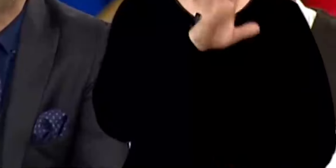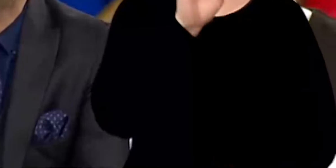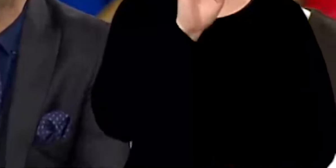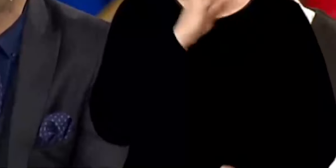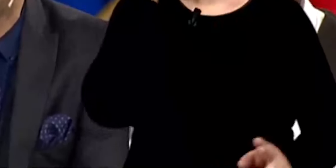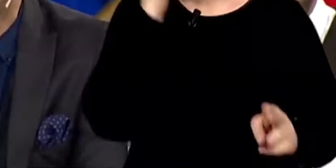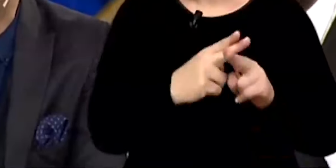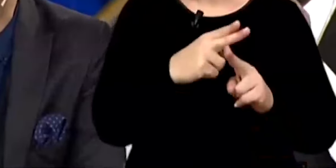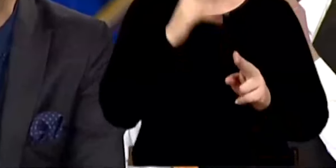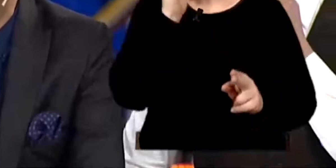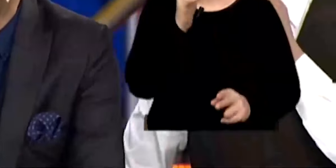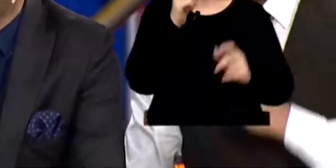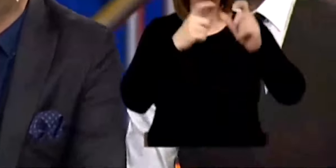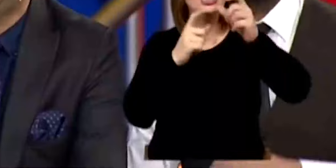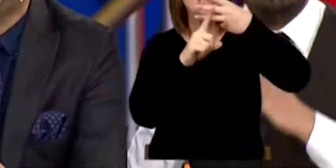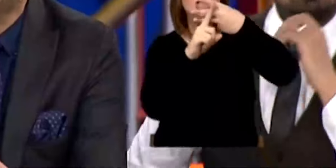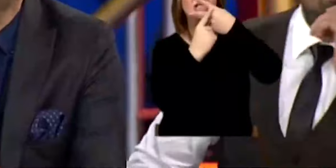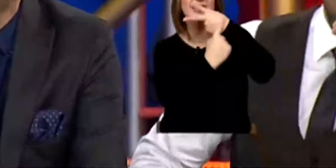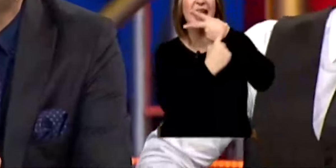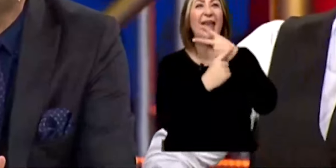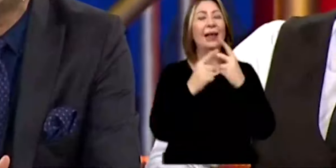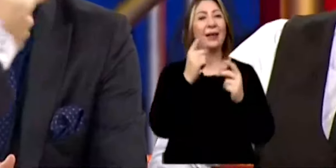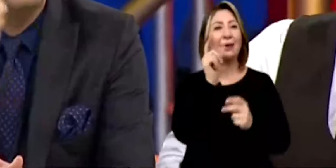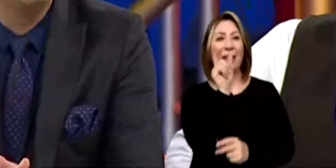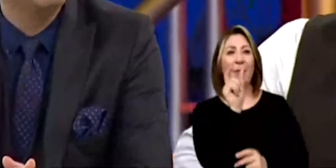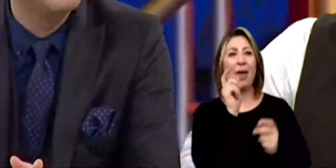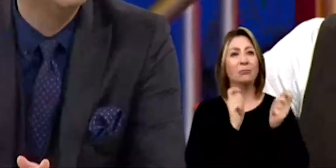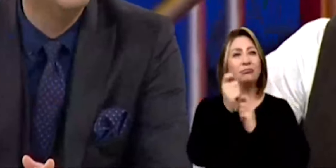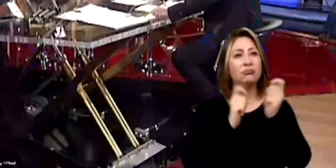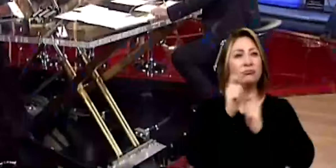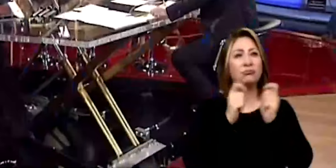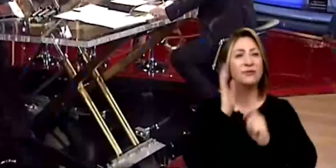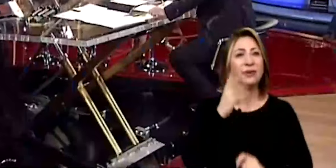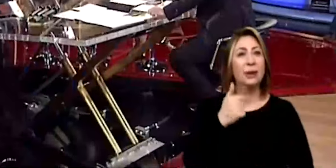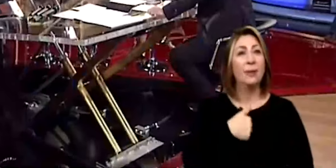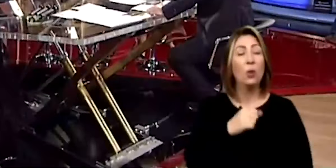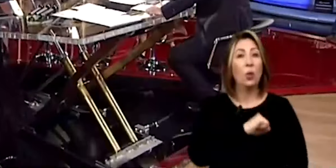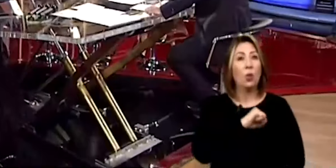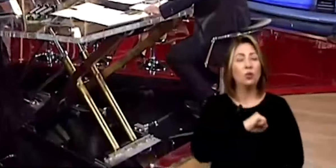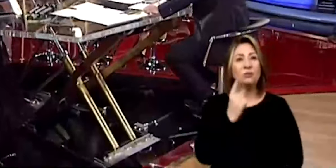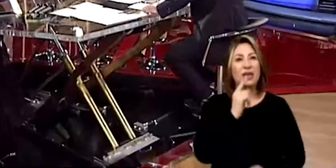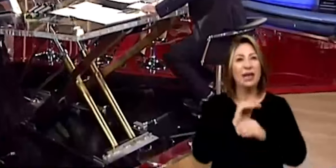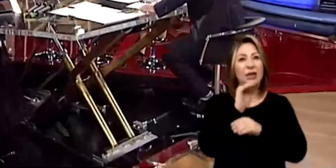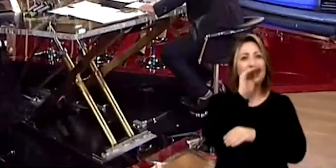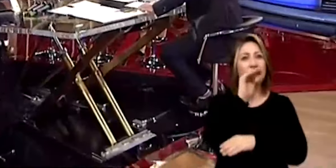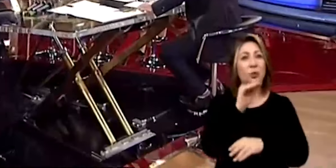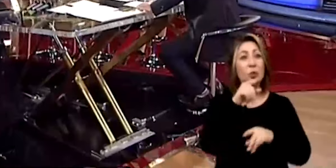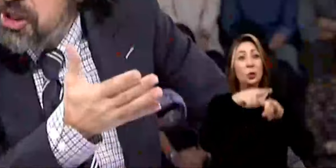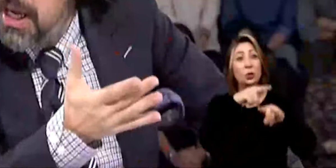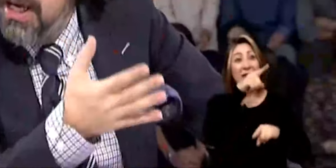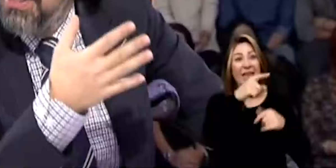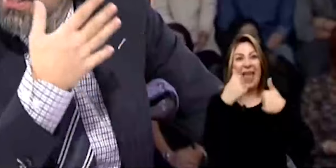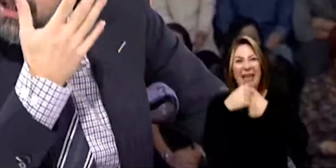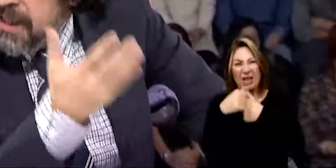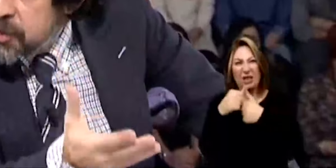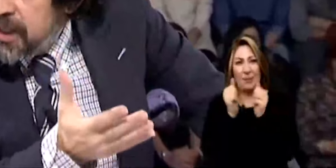artık. Çok fazla değilsin. Şey kullanıyorum mesela. O hani oradan anlayın. Ben korkunç bir şey yaşadım. Hüseyin ve